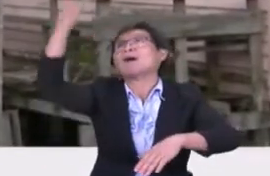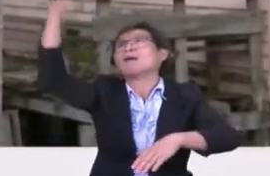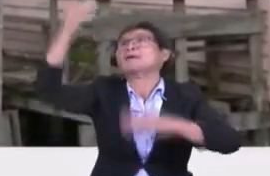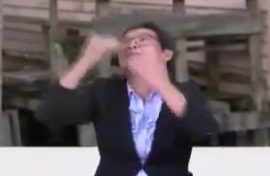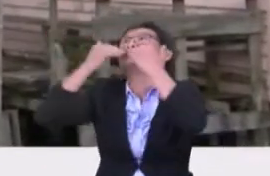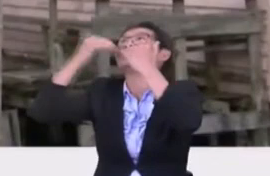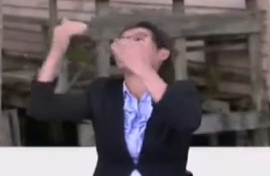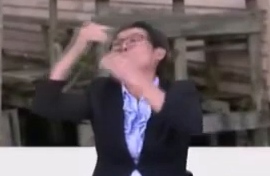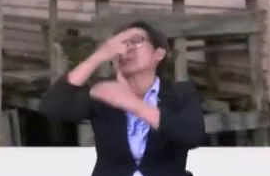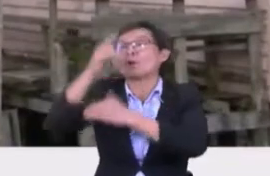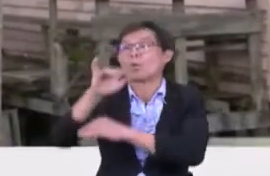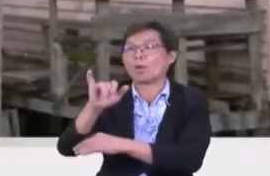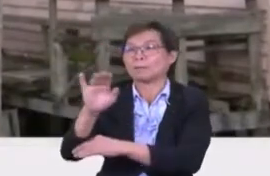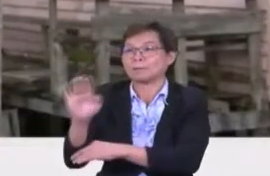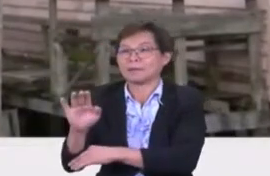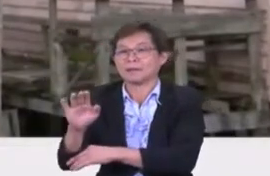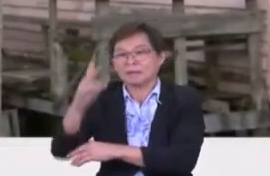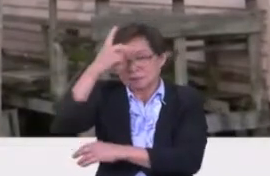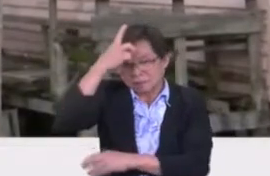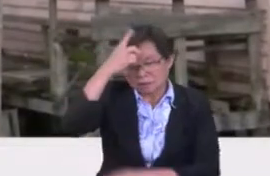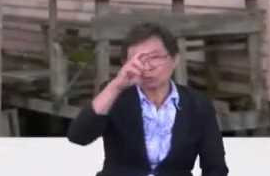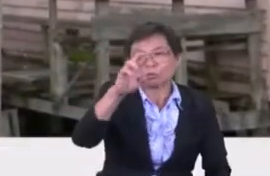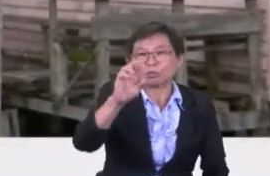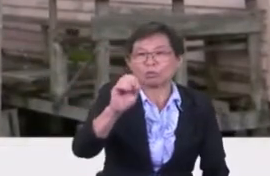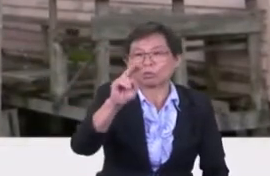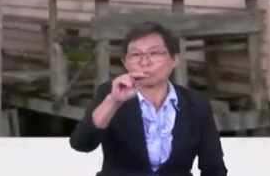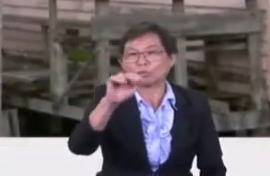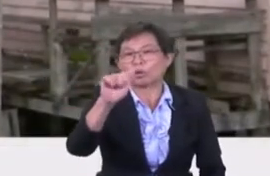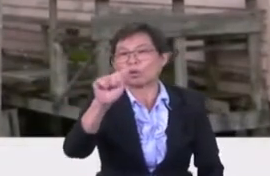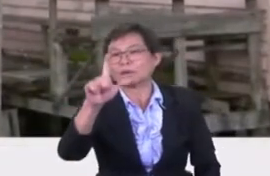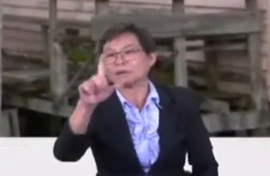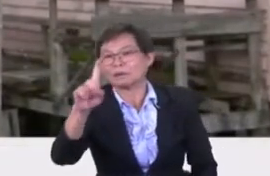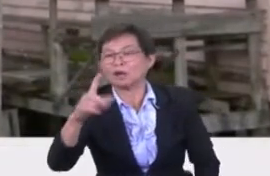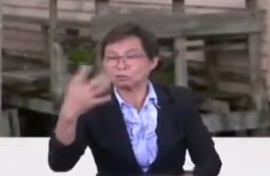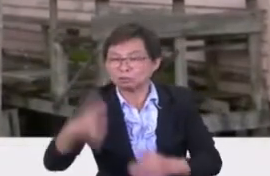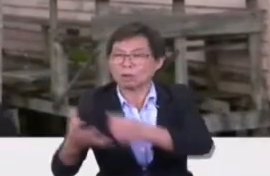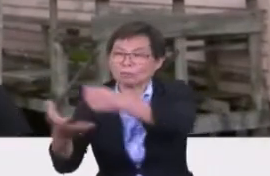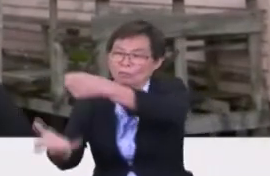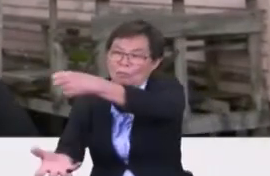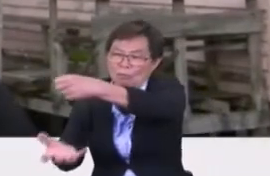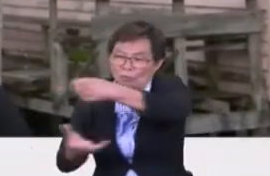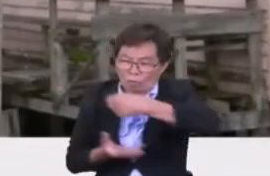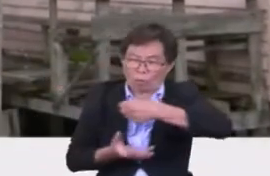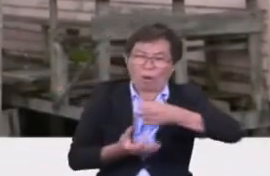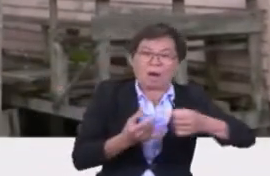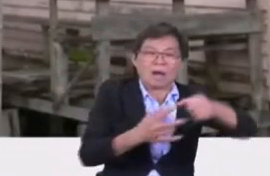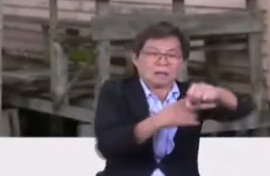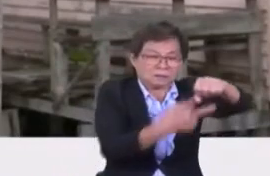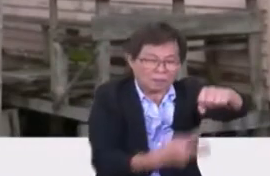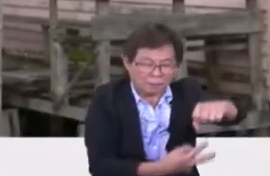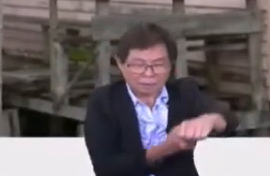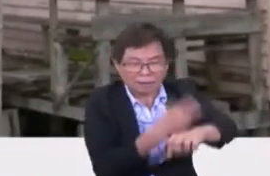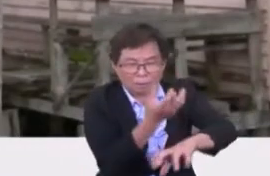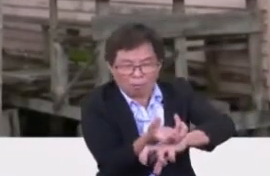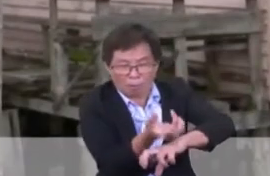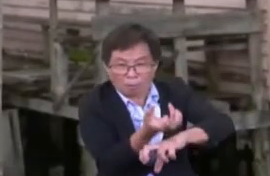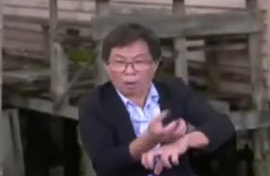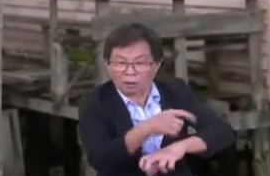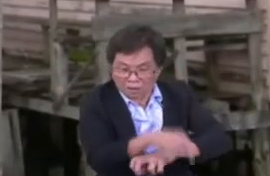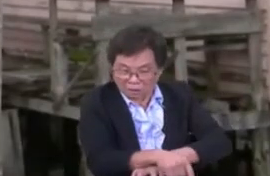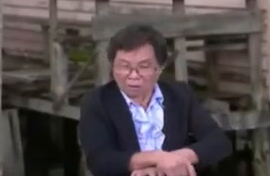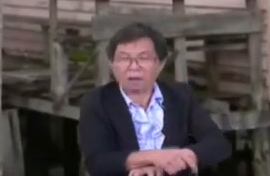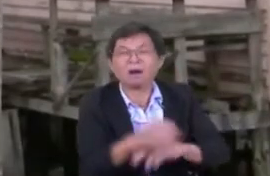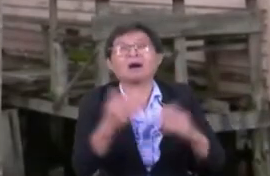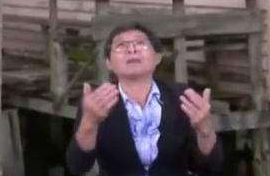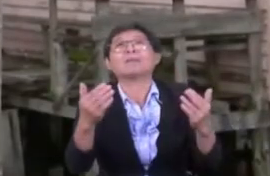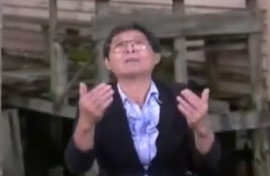karena webi Datuk Surono Candi telah memberikan peruntukan jembatan konkret Alhamdulillah dengarnya konkret mungkin